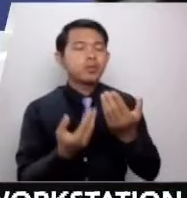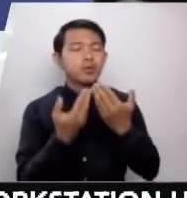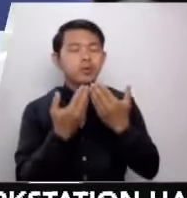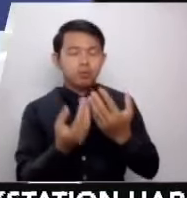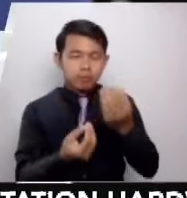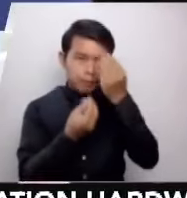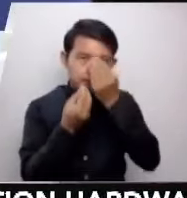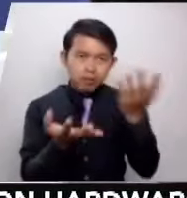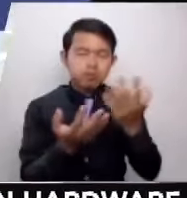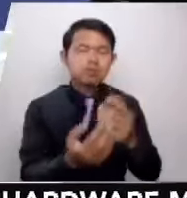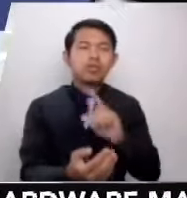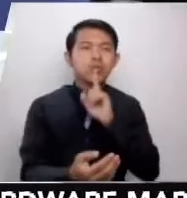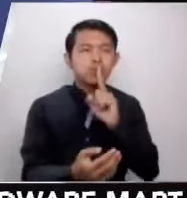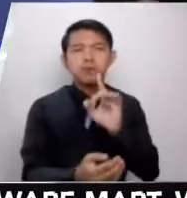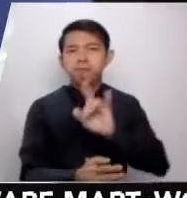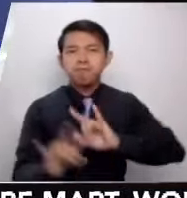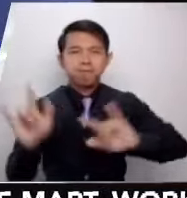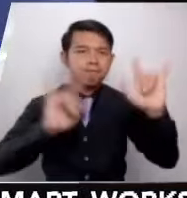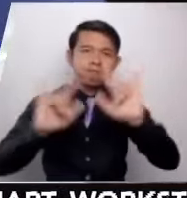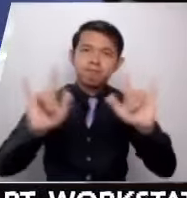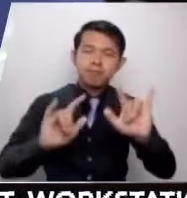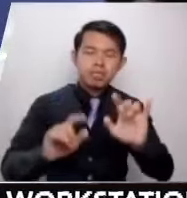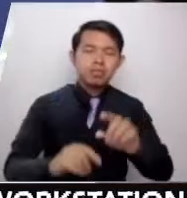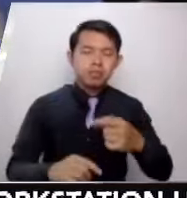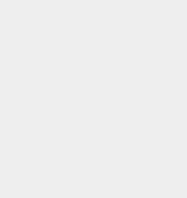ilalaban ko kayo sa Mexico.